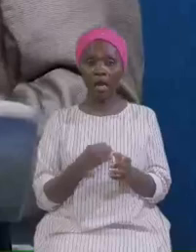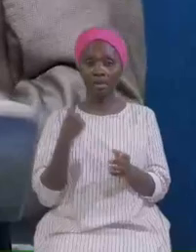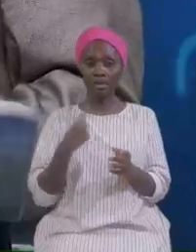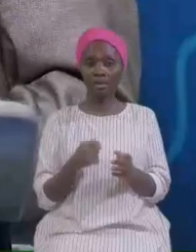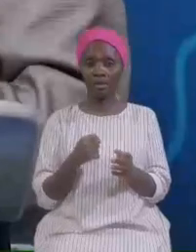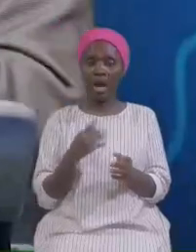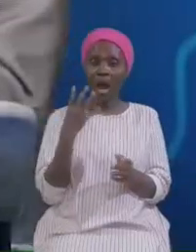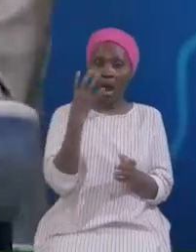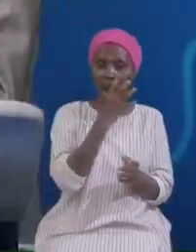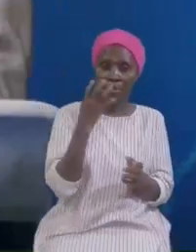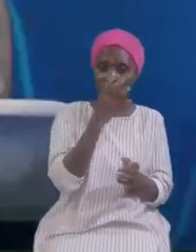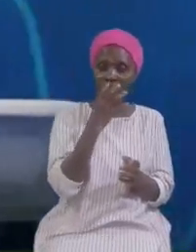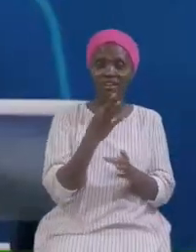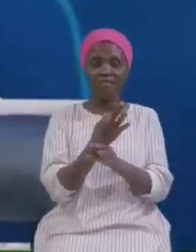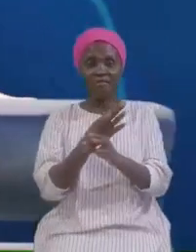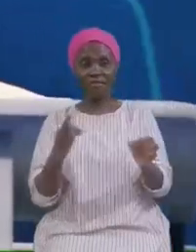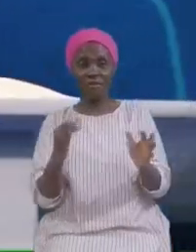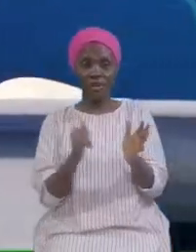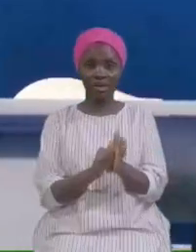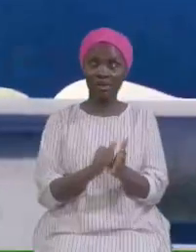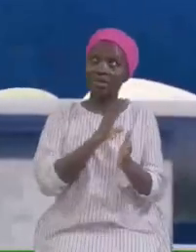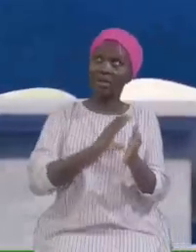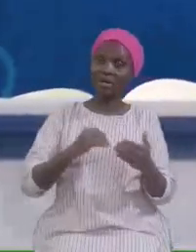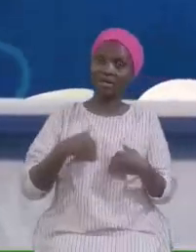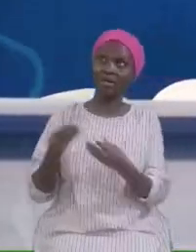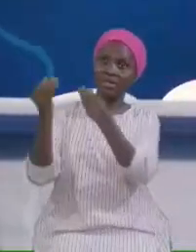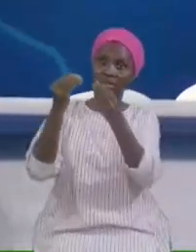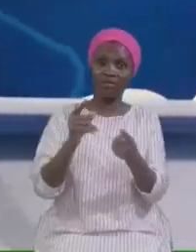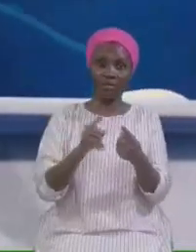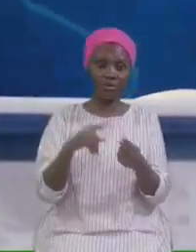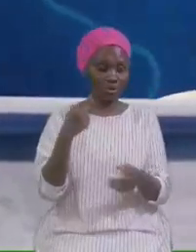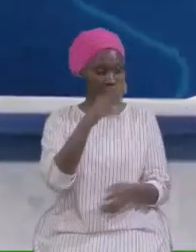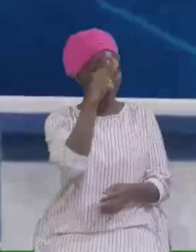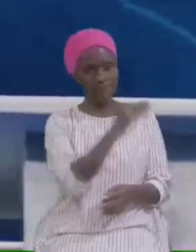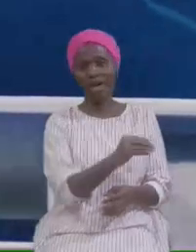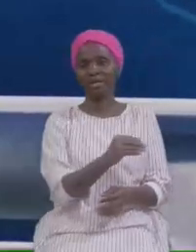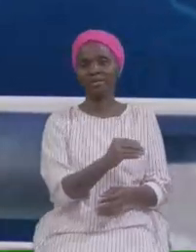Et la libération étonnante, surprenante que Christ avait donnée à l'homme